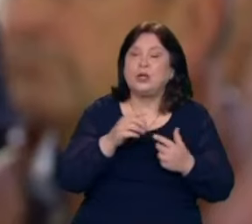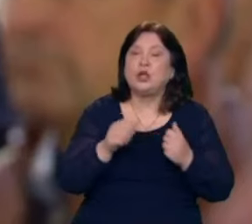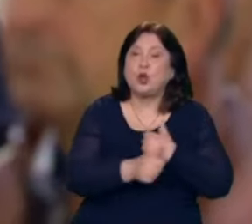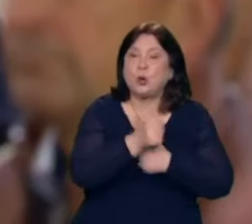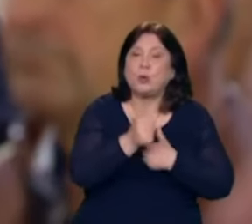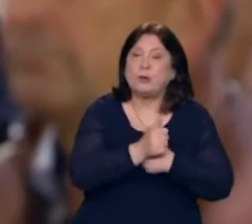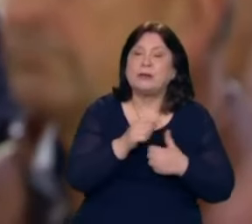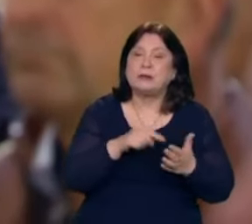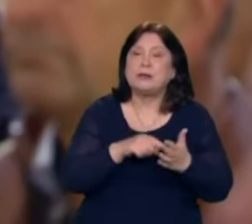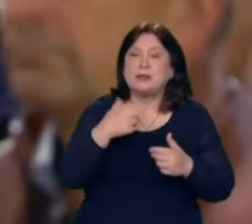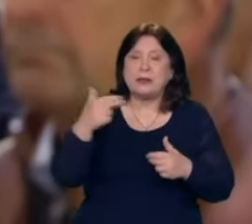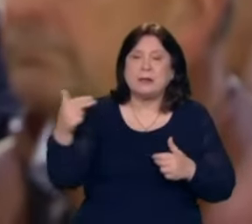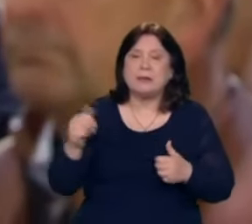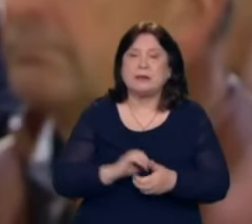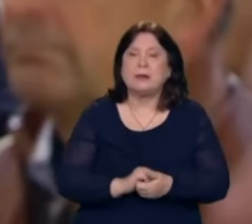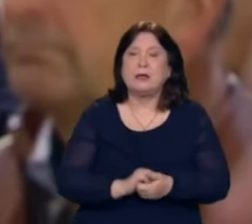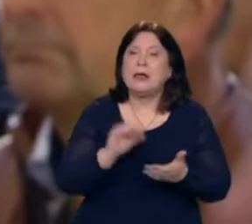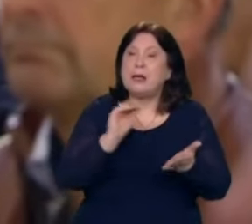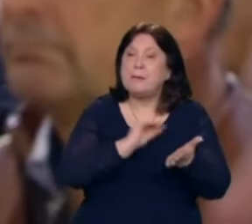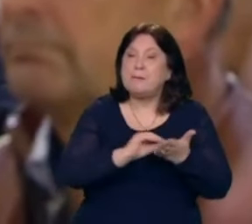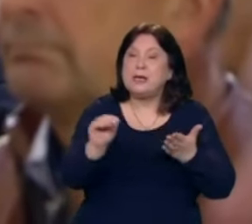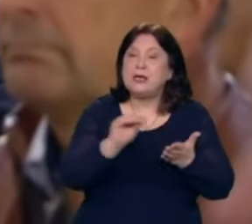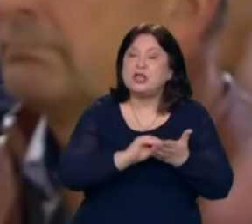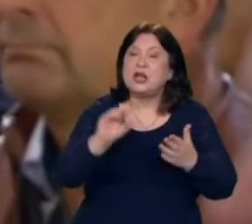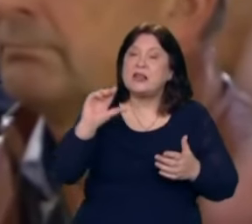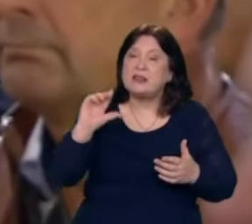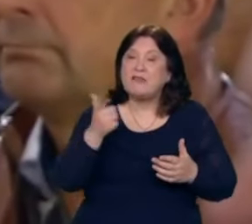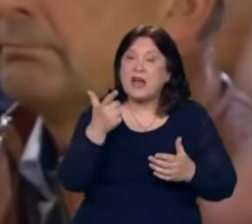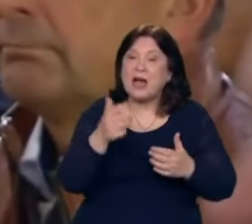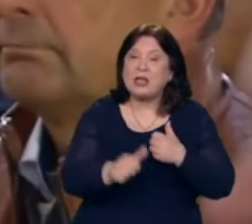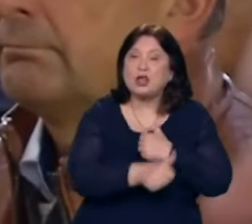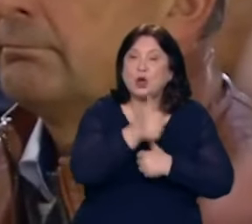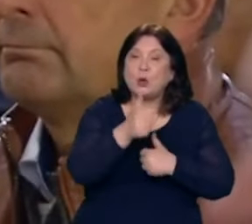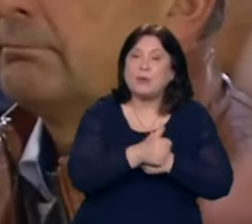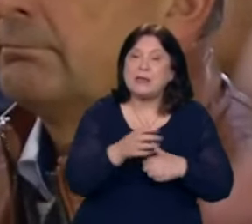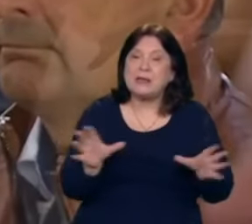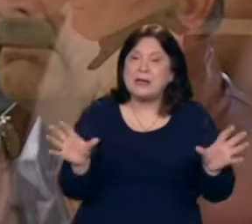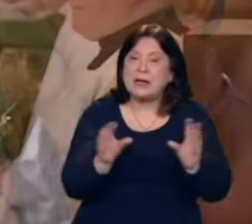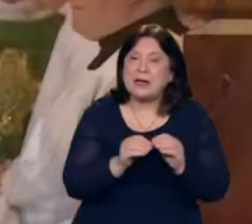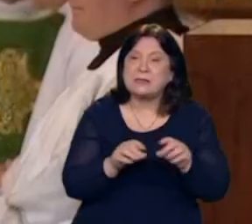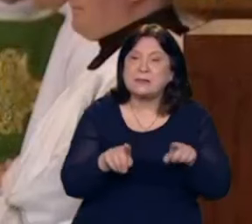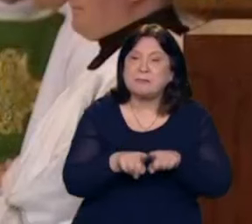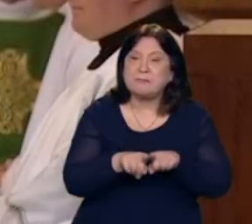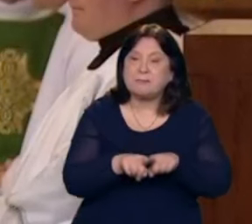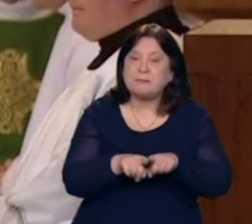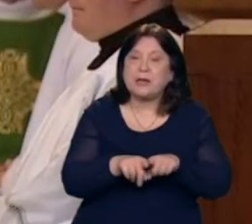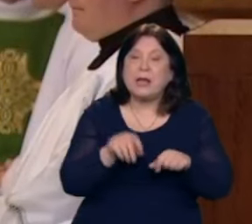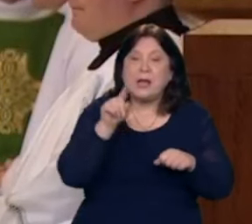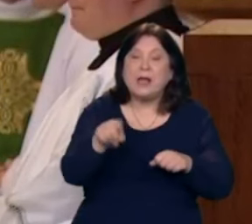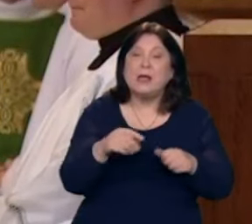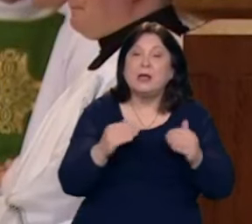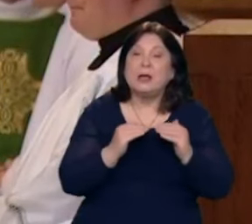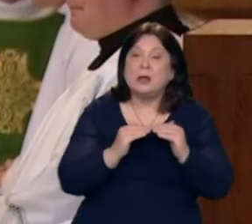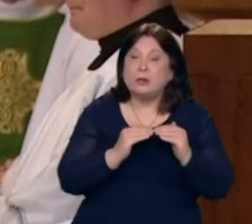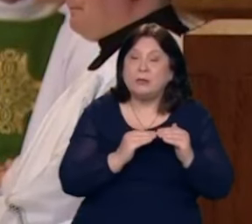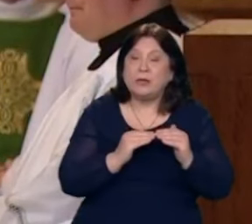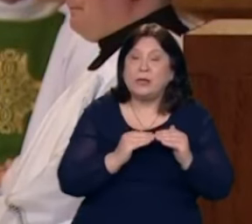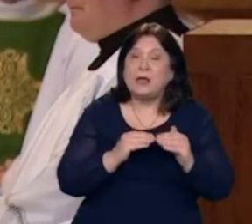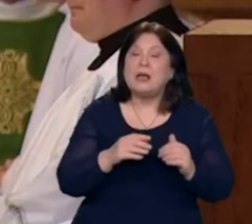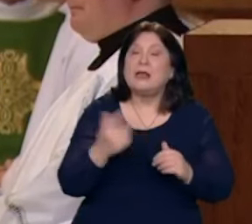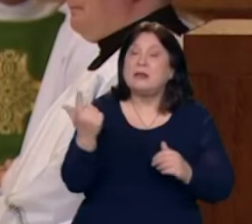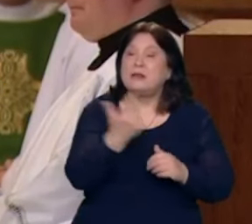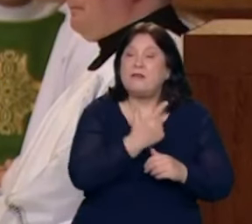artystów pisz te dwa dokumenty jednocześnie jednocześnie pisz